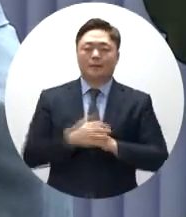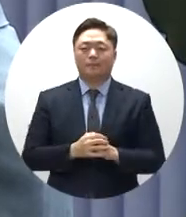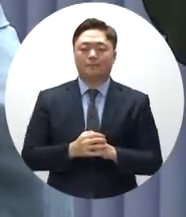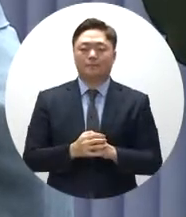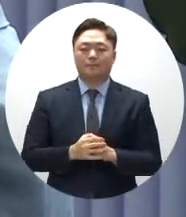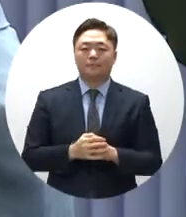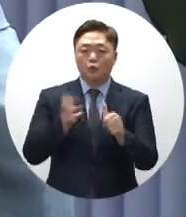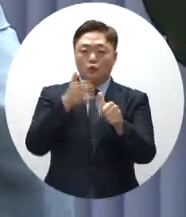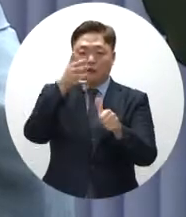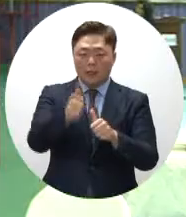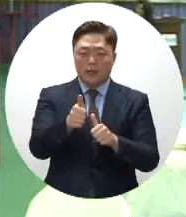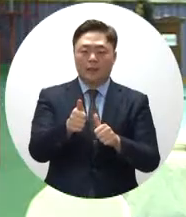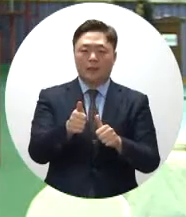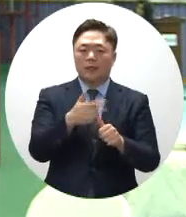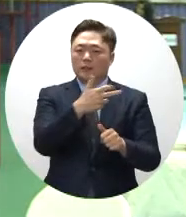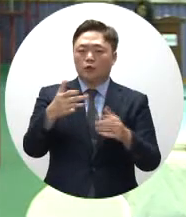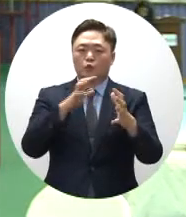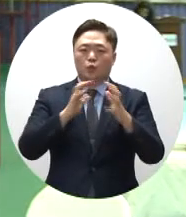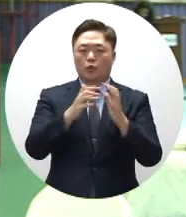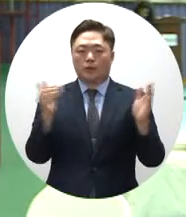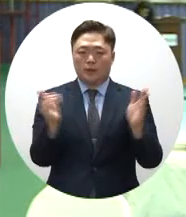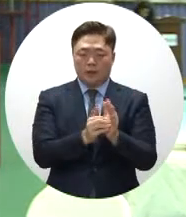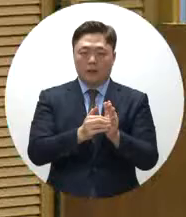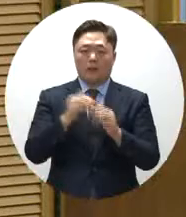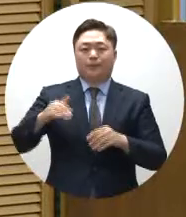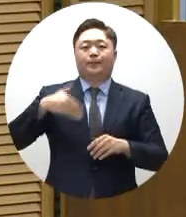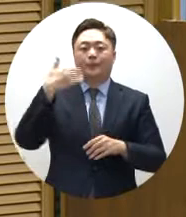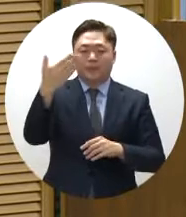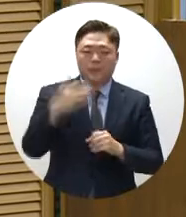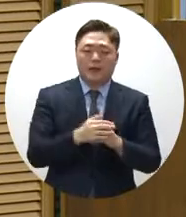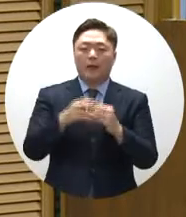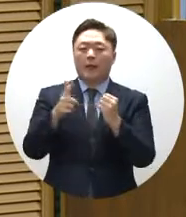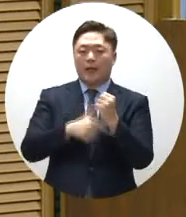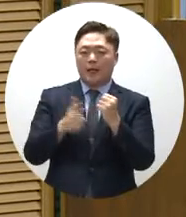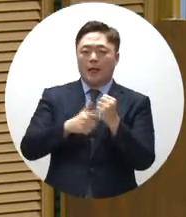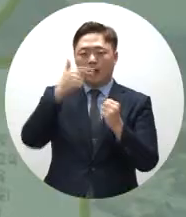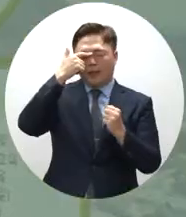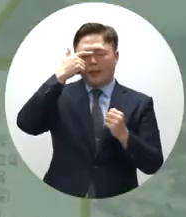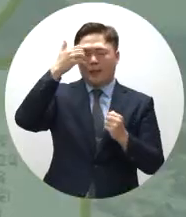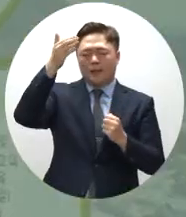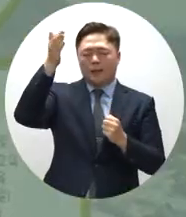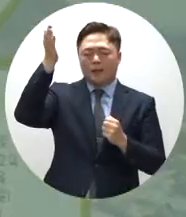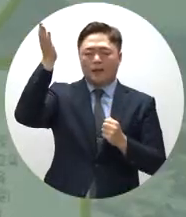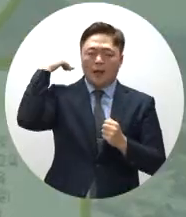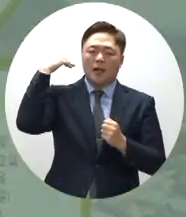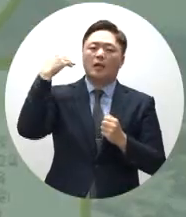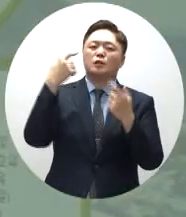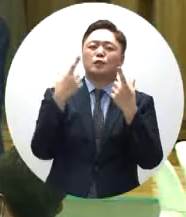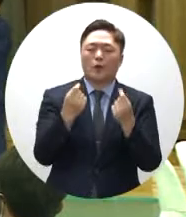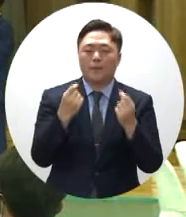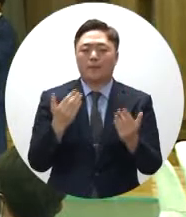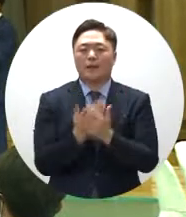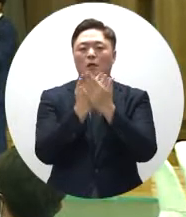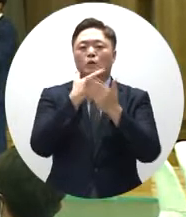계획입니다. 문준희 군수는 대토론회를 통해 도출된 결과물로 가야면이 옛날의 위상을 되찾길